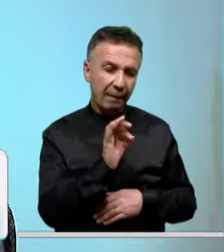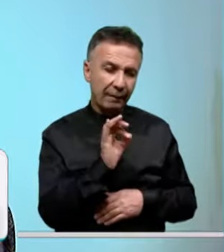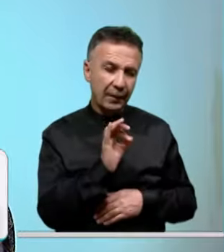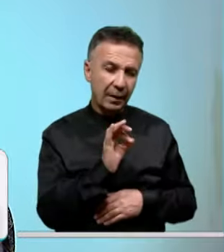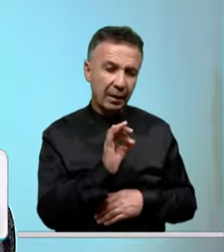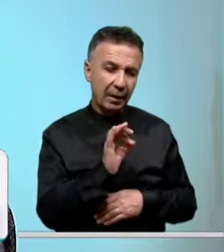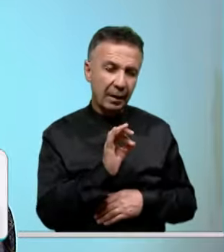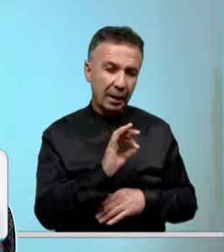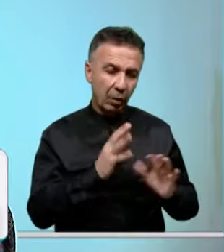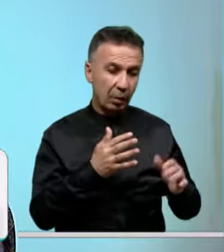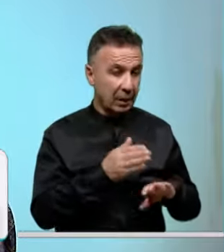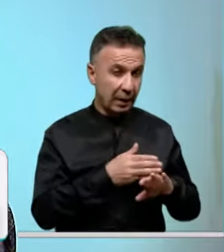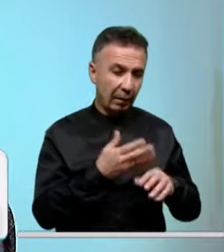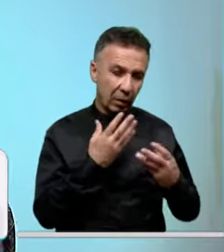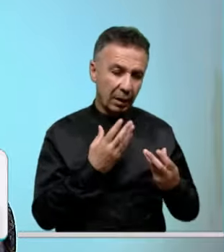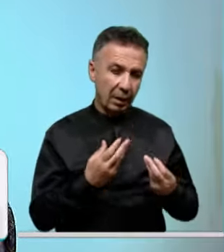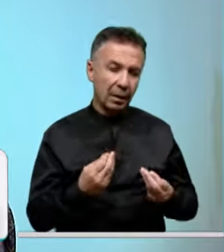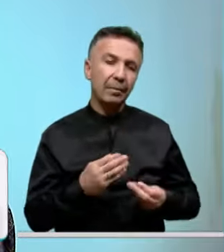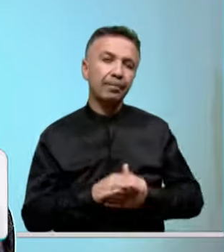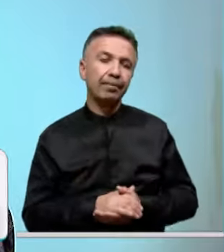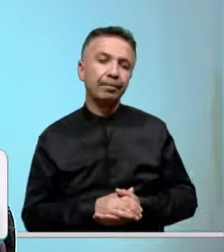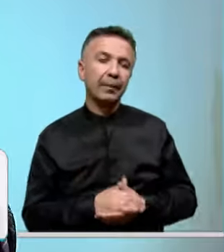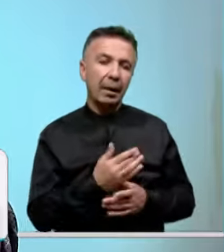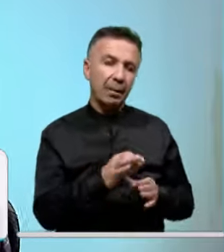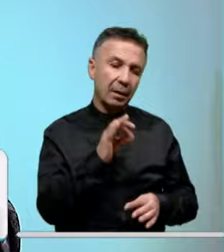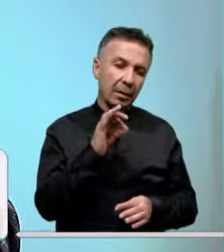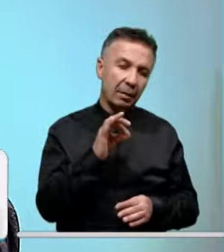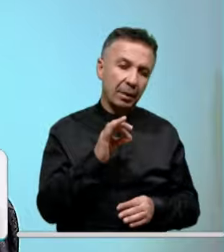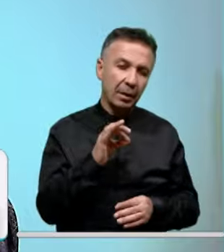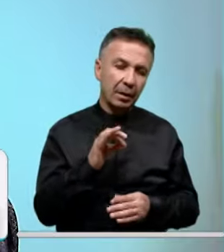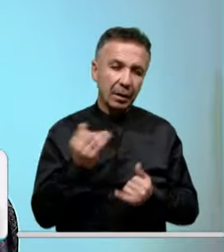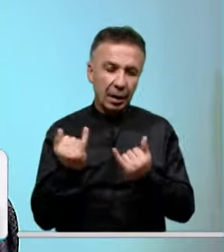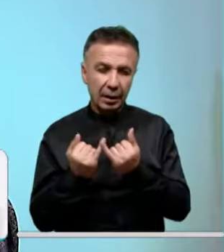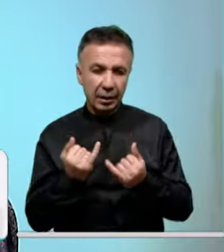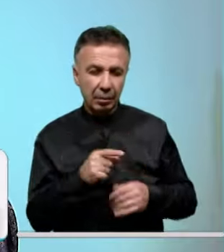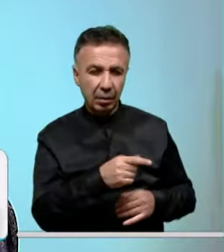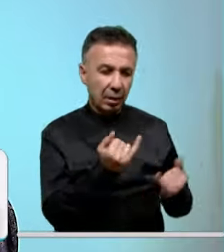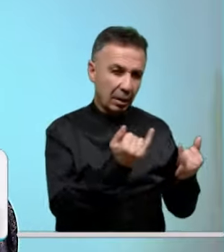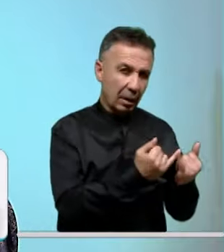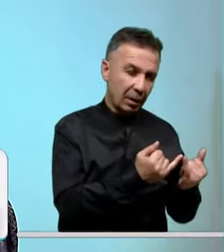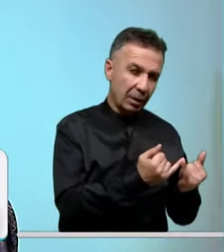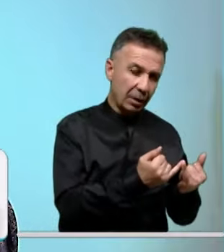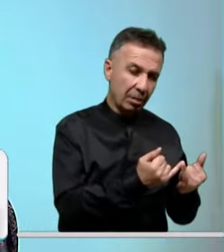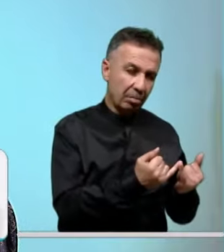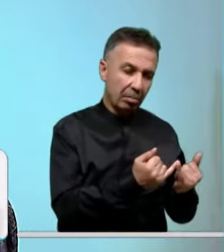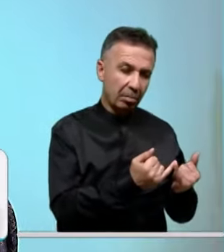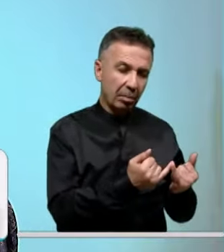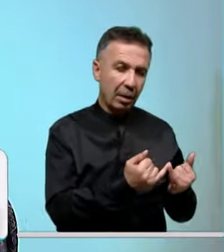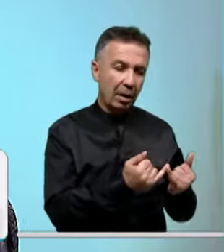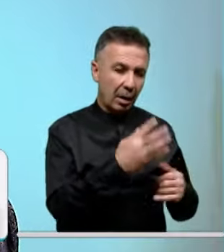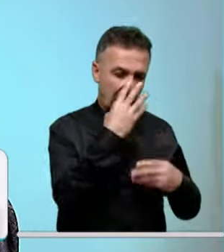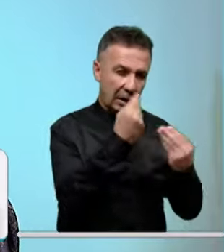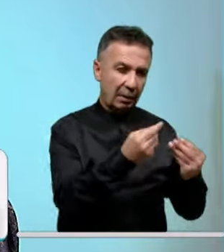girmesine sebep olacak tarzda birini diğerinden farklı tutup ona bir takım atiyede,